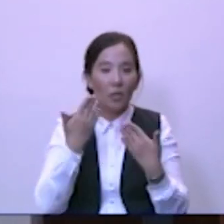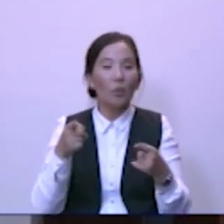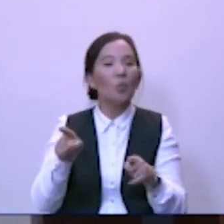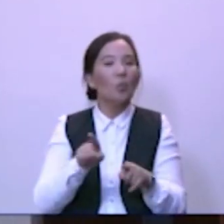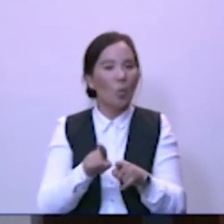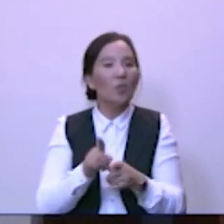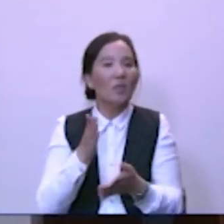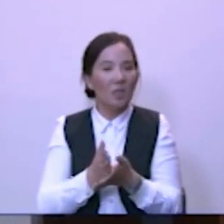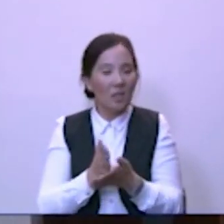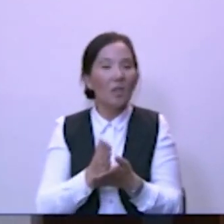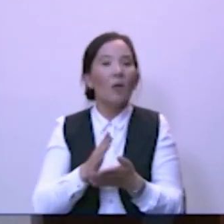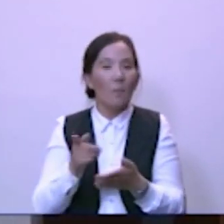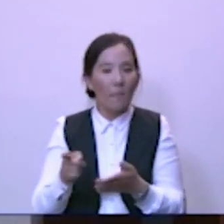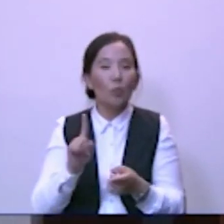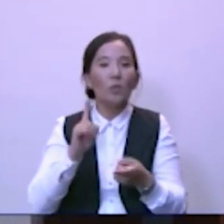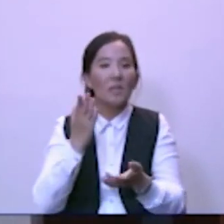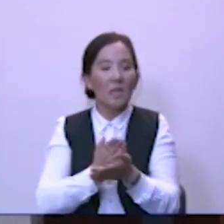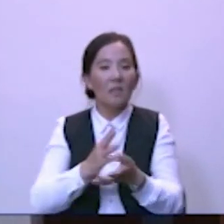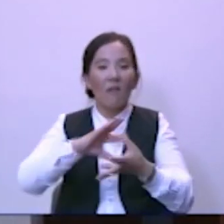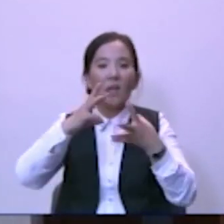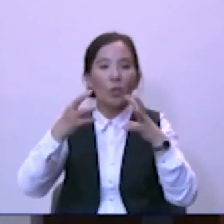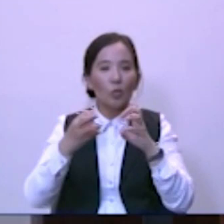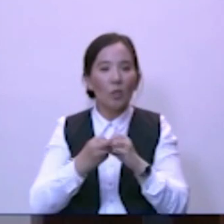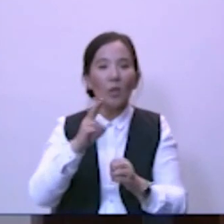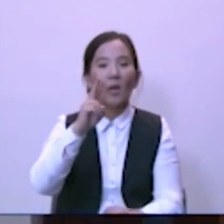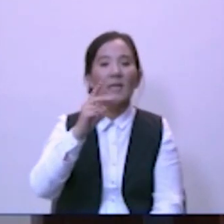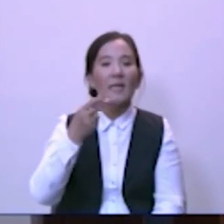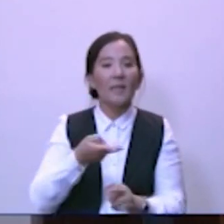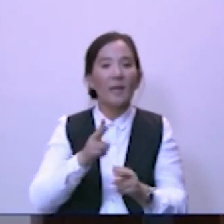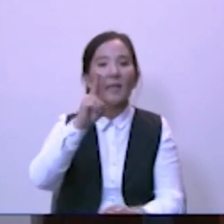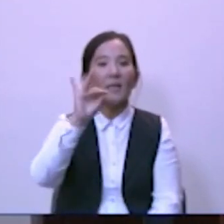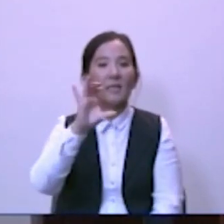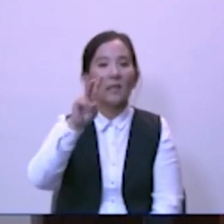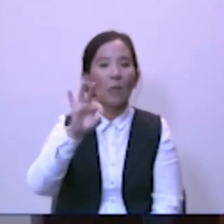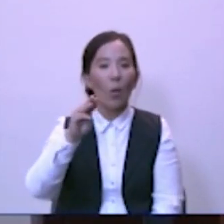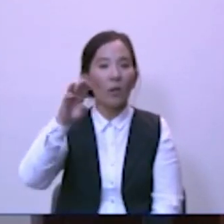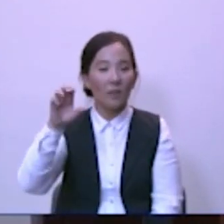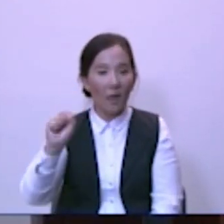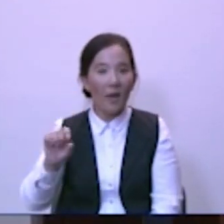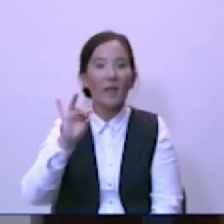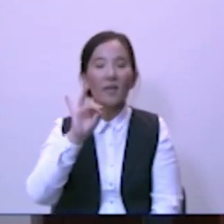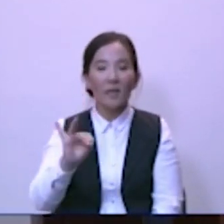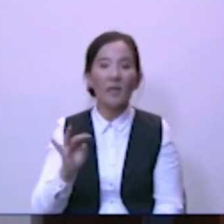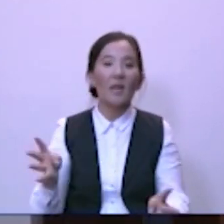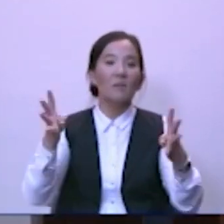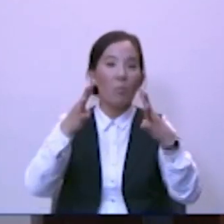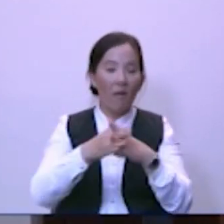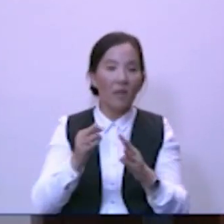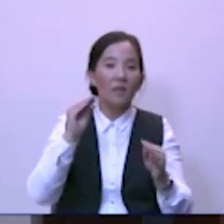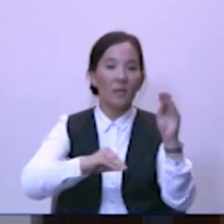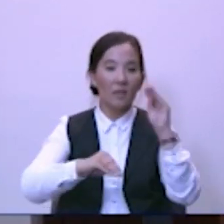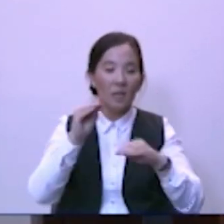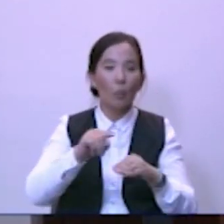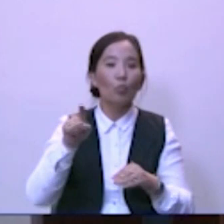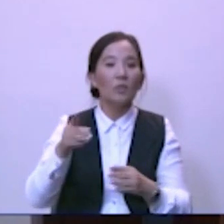нюанс мы не берем в расчет концентрированную серную кислоту и азотную разбавленную и концентрируем потому